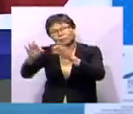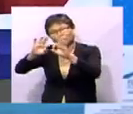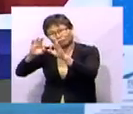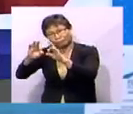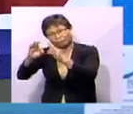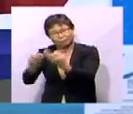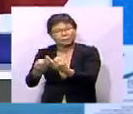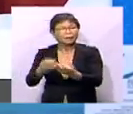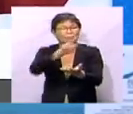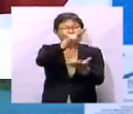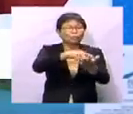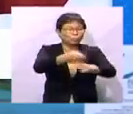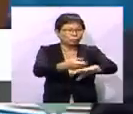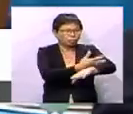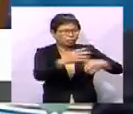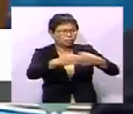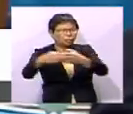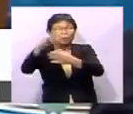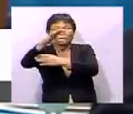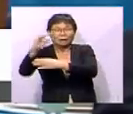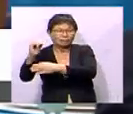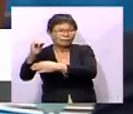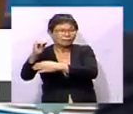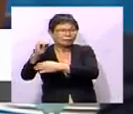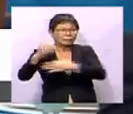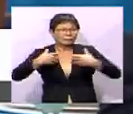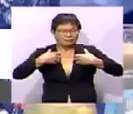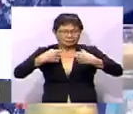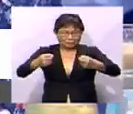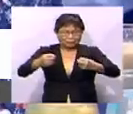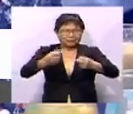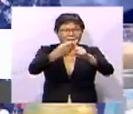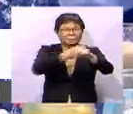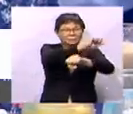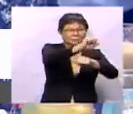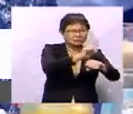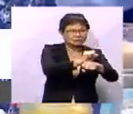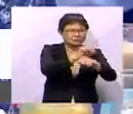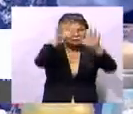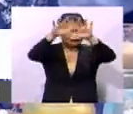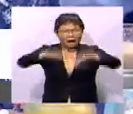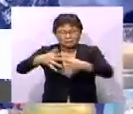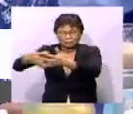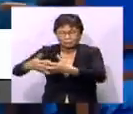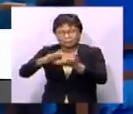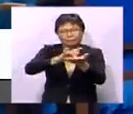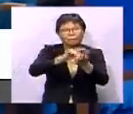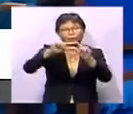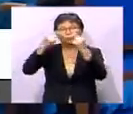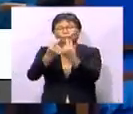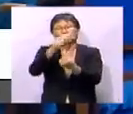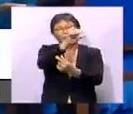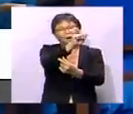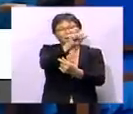Pusat kanser itu akan diterajui sebuah syarikat berasaskan kesihatan dari Singapura, ASEAN American Medical Group